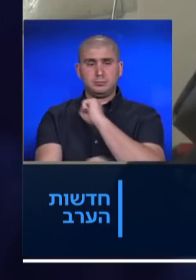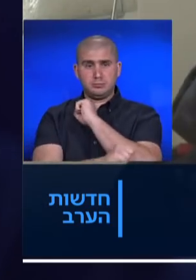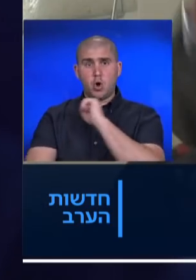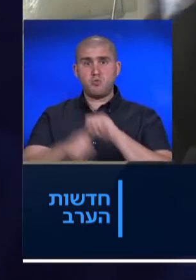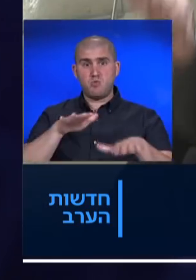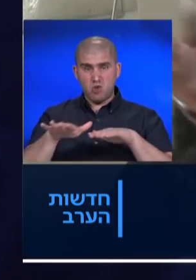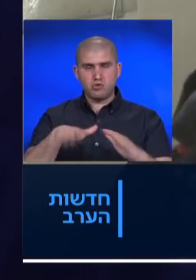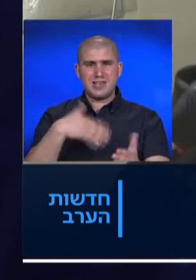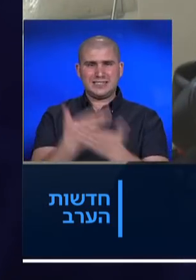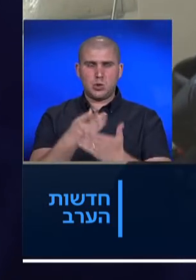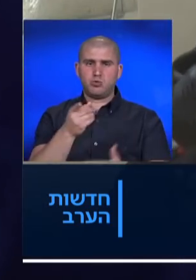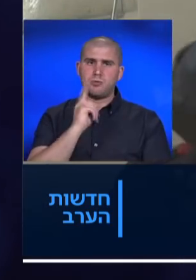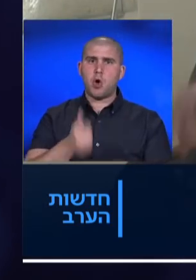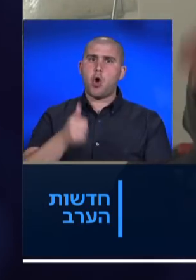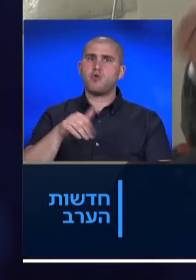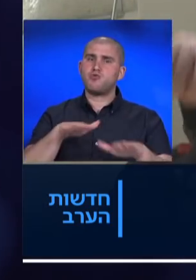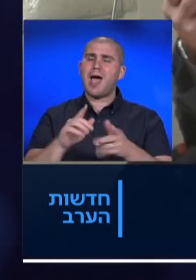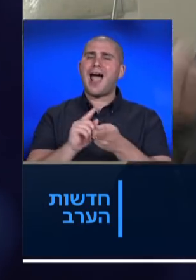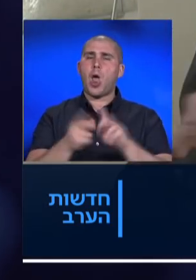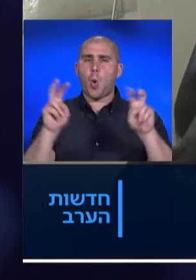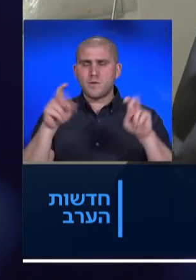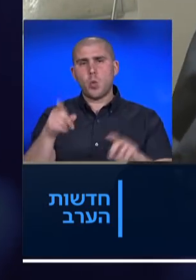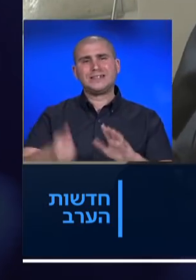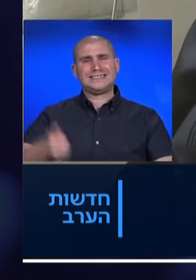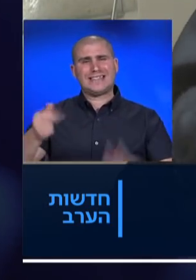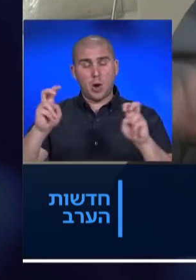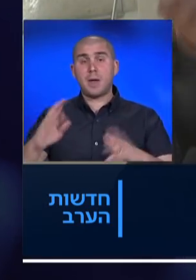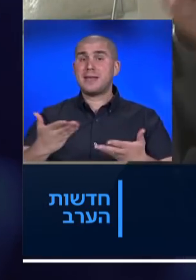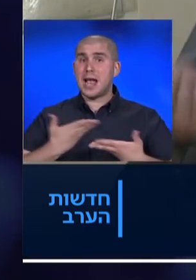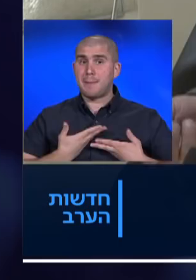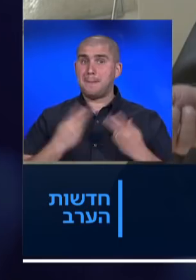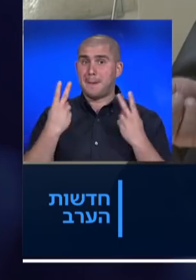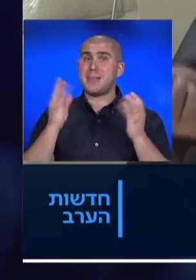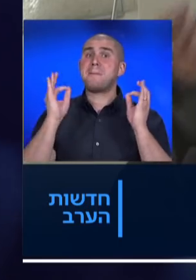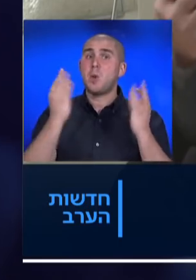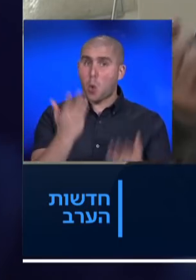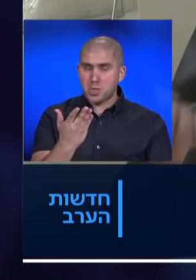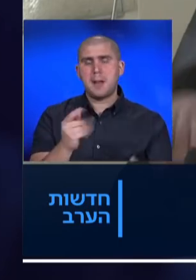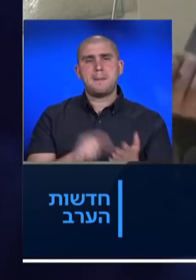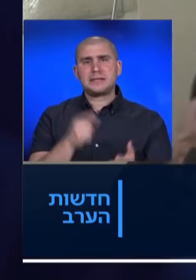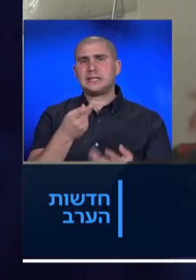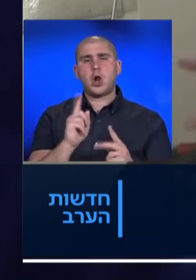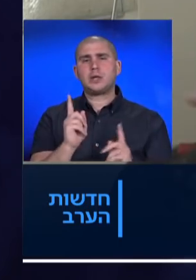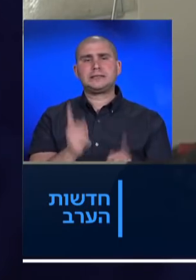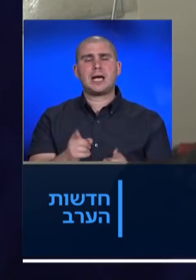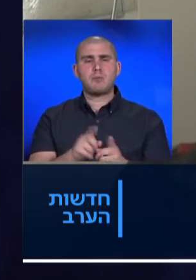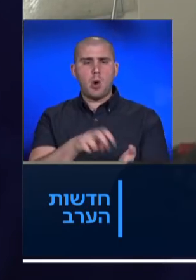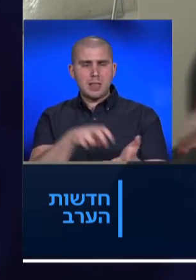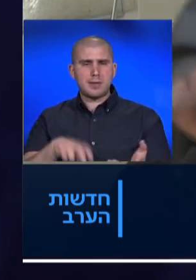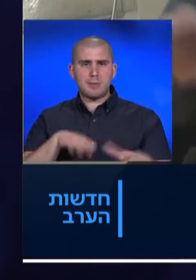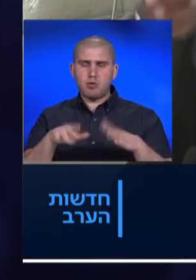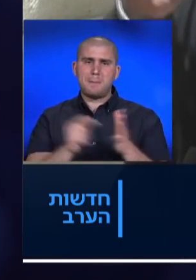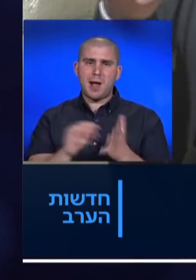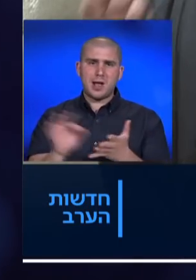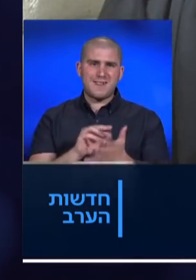ראש ממשלה חלופי, אבל בסופו של דבר הוא שר, הוא מקבל מעמד מיוחד, ולכן הוא לא יצטרך להתפטר מהממשלה בגלל כתב אישום על